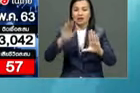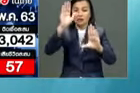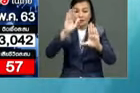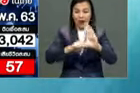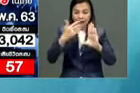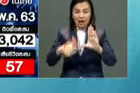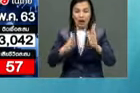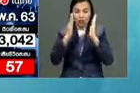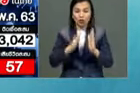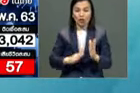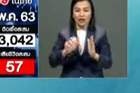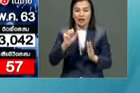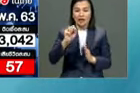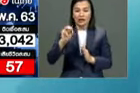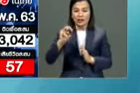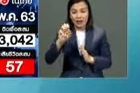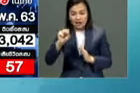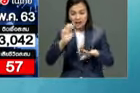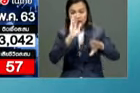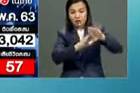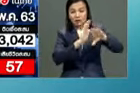นะครับหรือในเรื่องของการลงทะเบียนแล้วมีคนแจ้งเตือนSMS